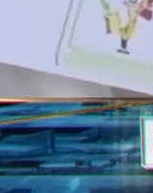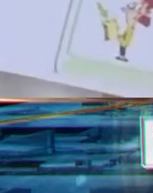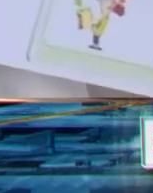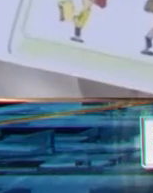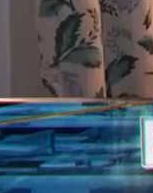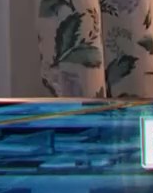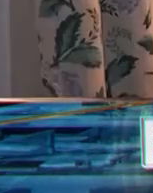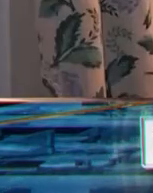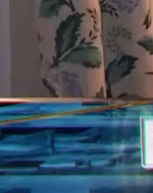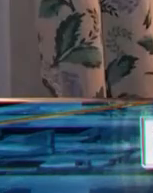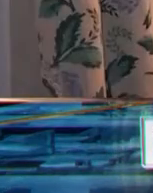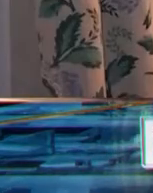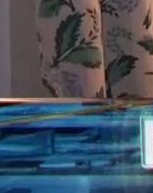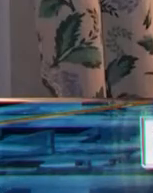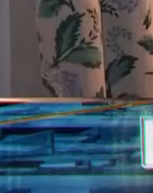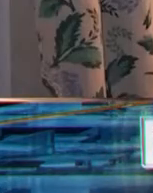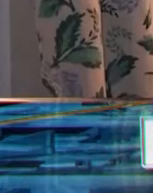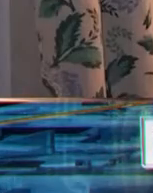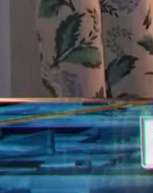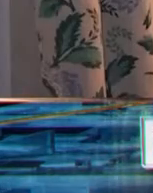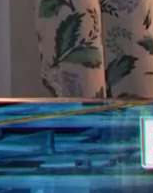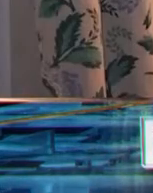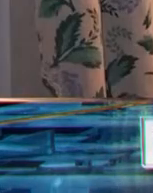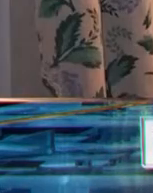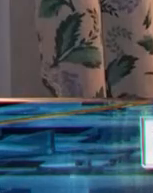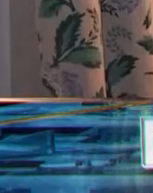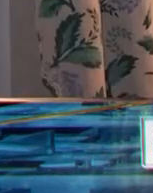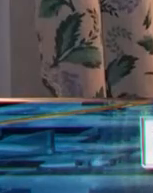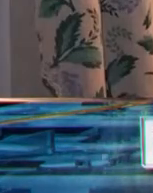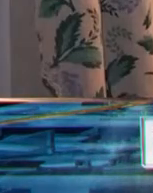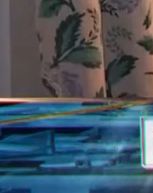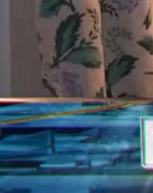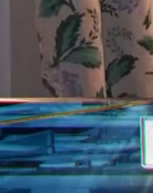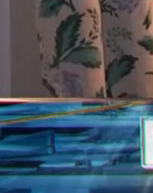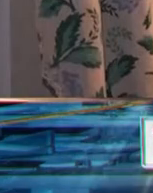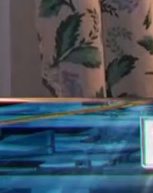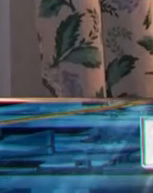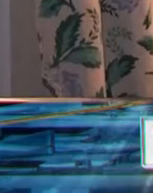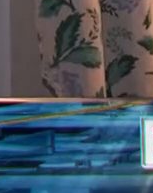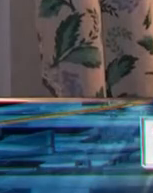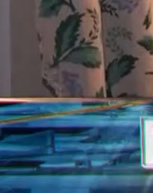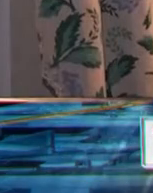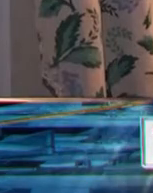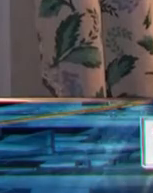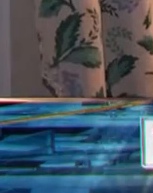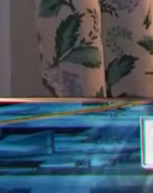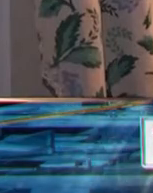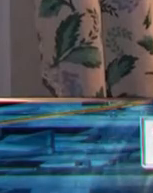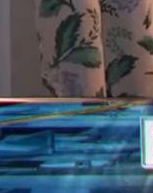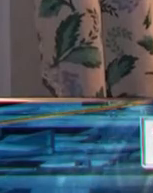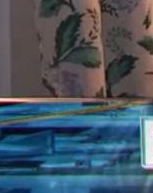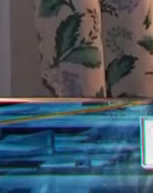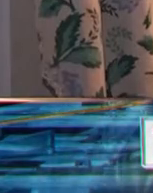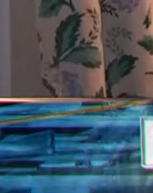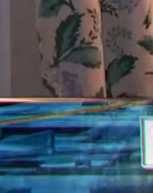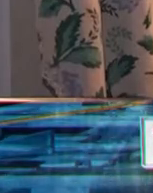баулайды. Бұл топтың мақсаты ең біріншіден қоршаған ортаны қорғау, және де көмекке мұқтаж жандарға